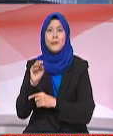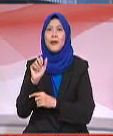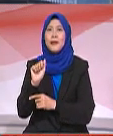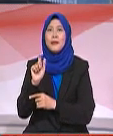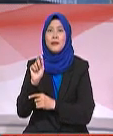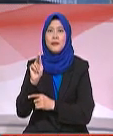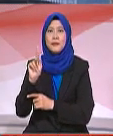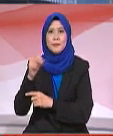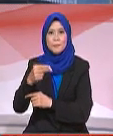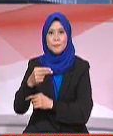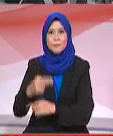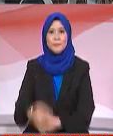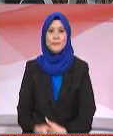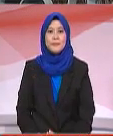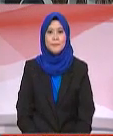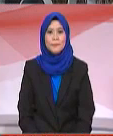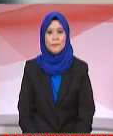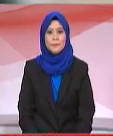Ismail.